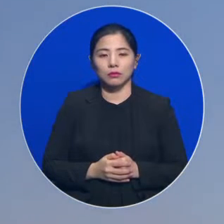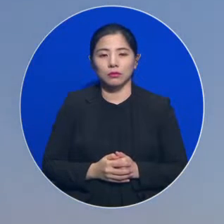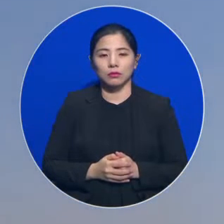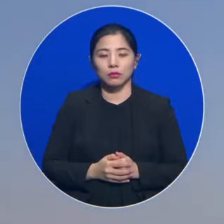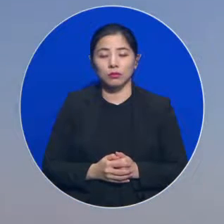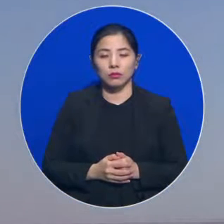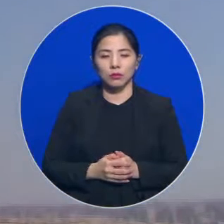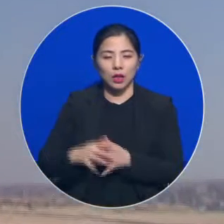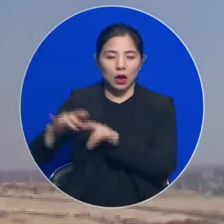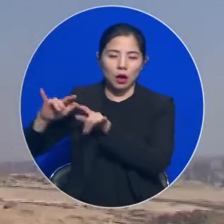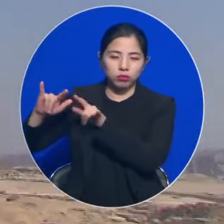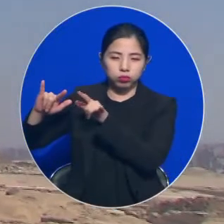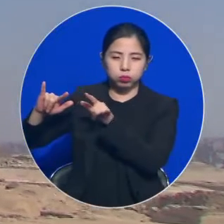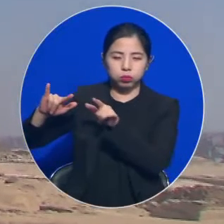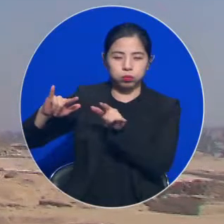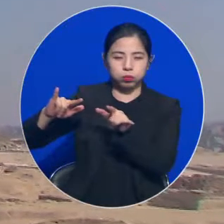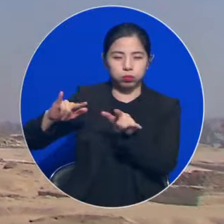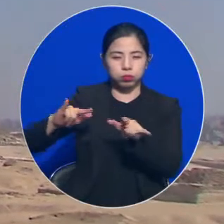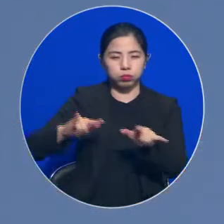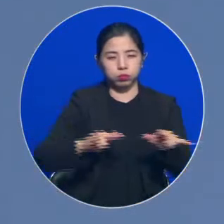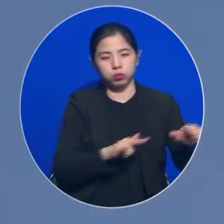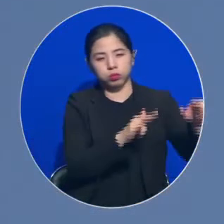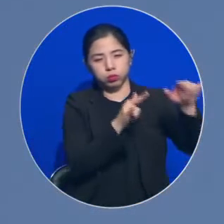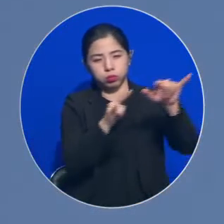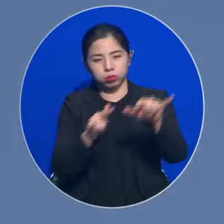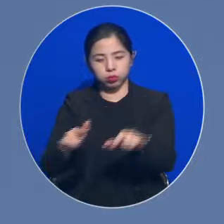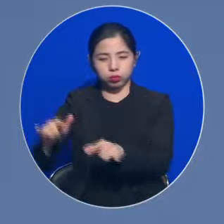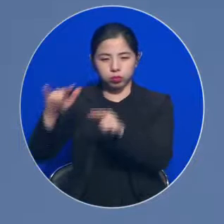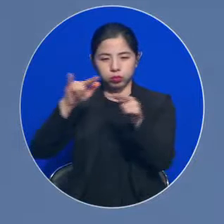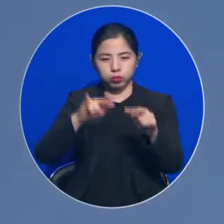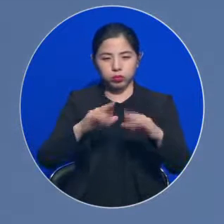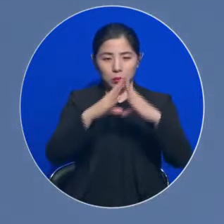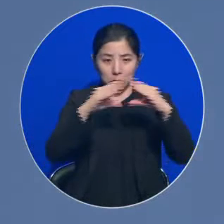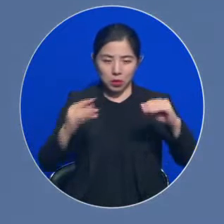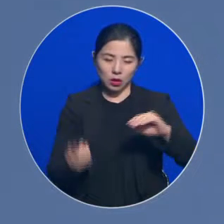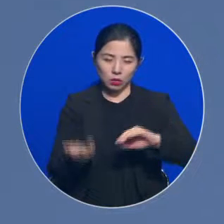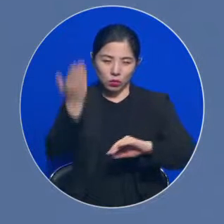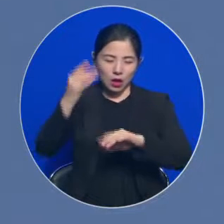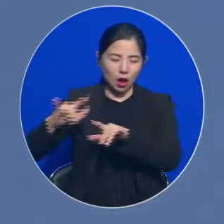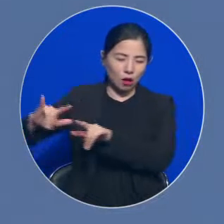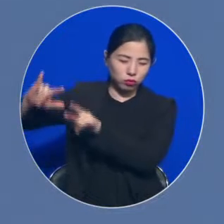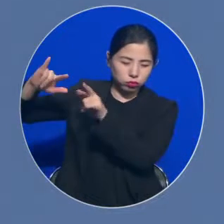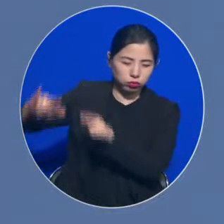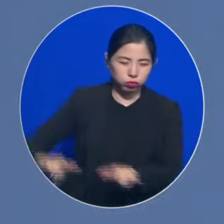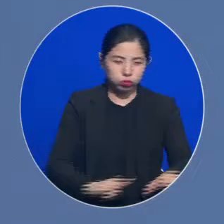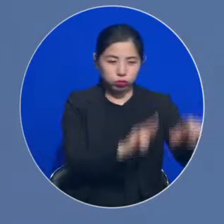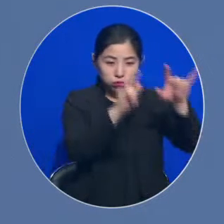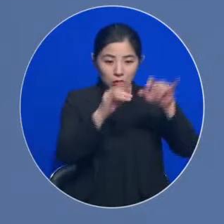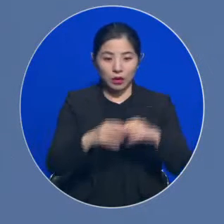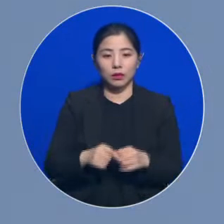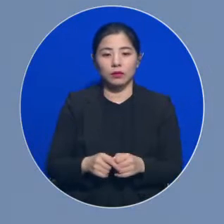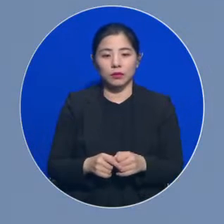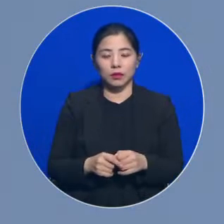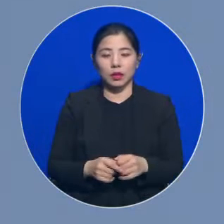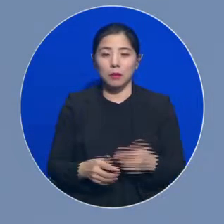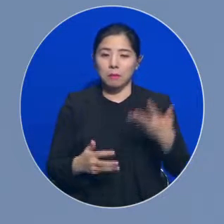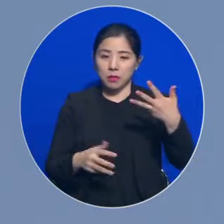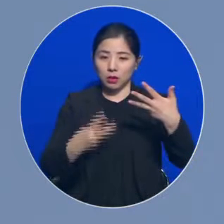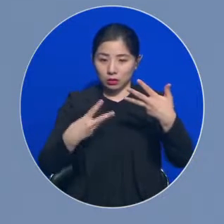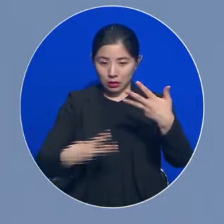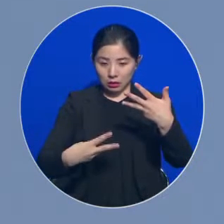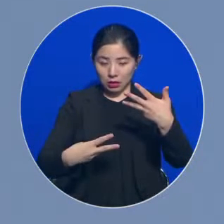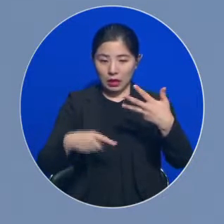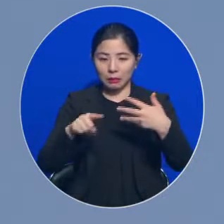블랙 이글스가 붉은색과 푸른색 연막을 분사하며 피라미드 위로 빠르게 날아오릅니다. 현지 시간 3일 카이로